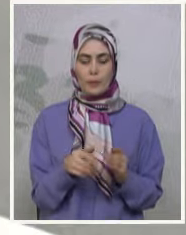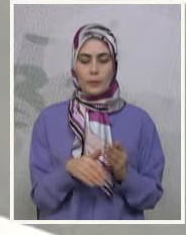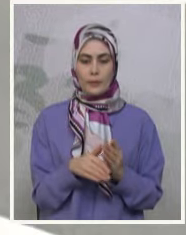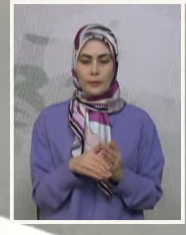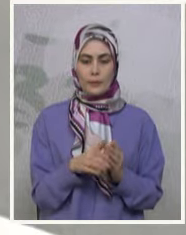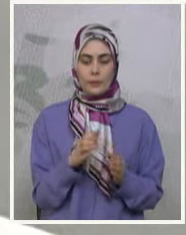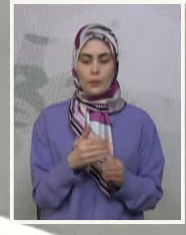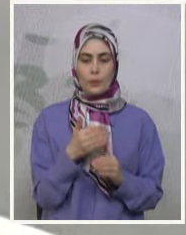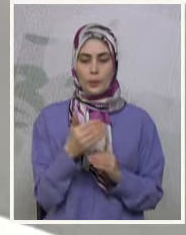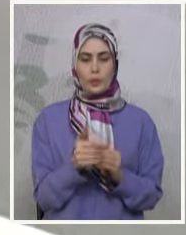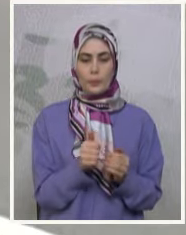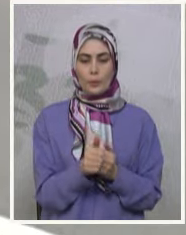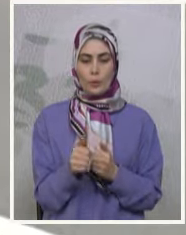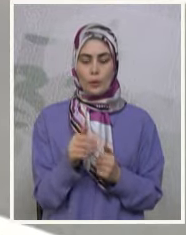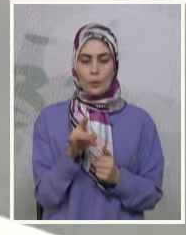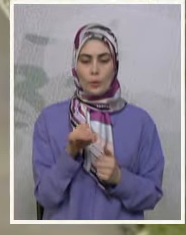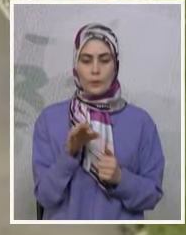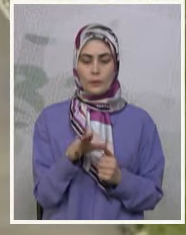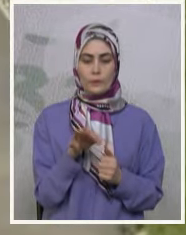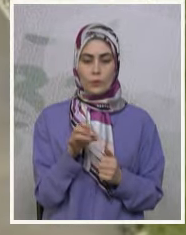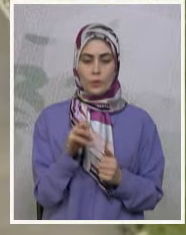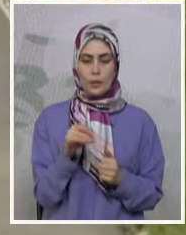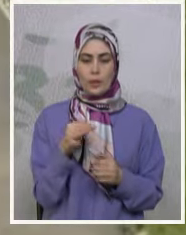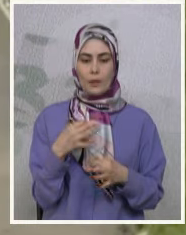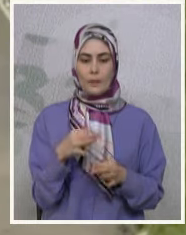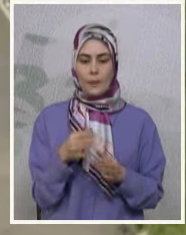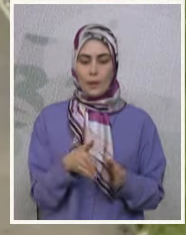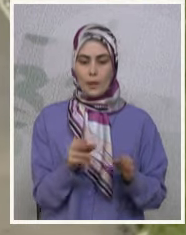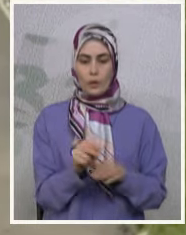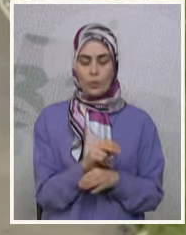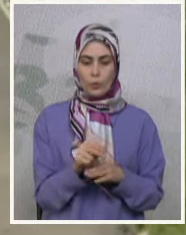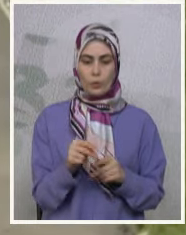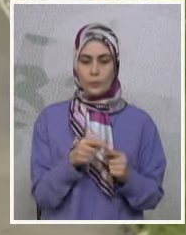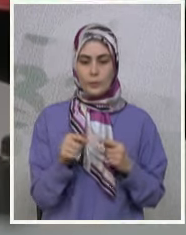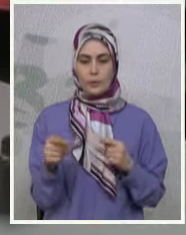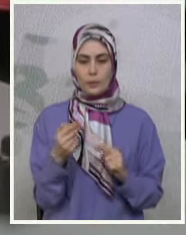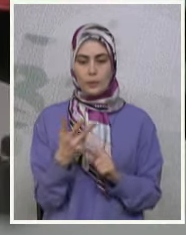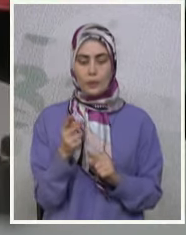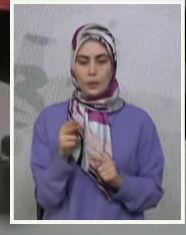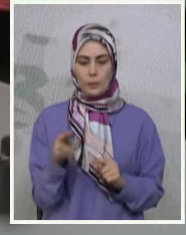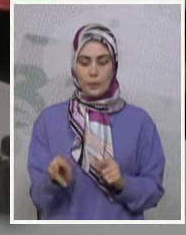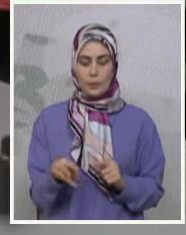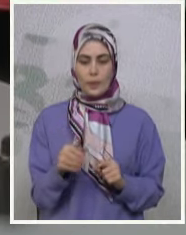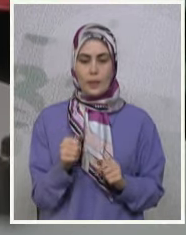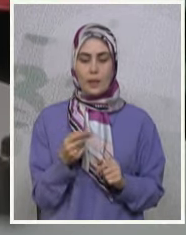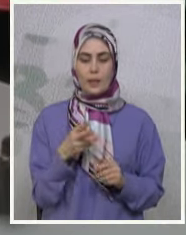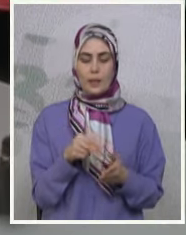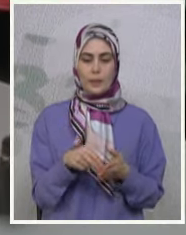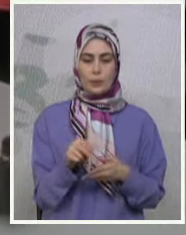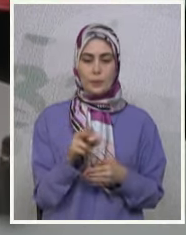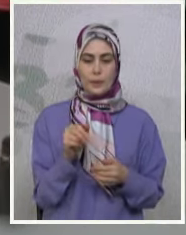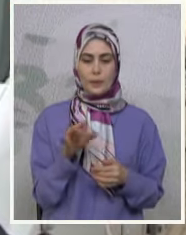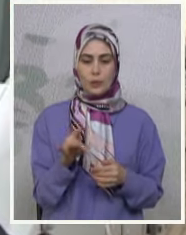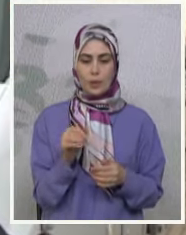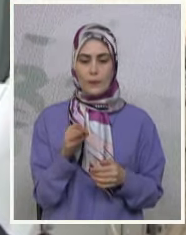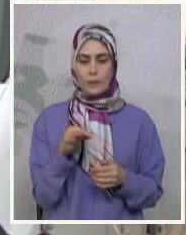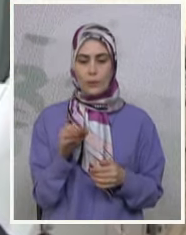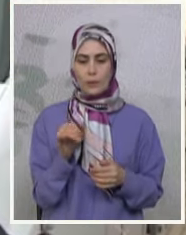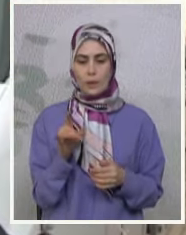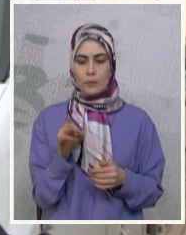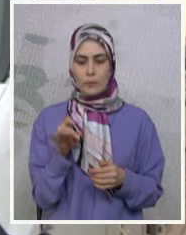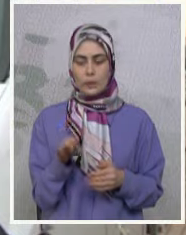с опережением привести в нормативное состояние автомобильные дороги протяженностью более 13 километров. А для закупки пассажирского